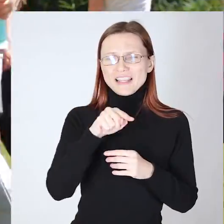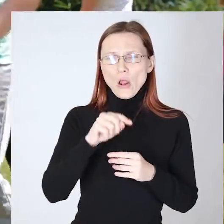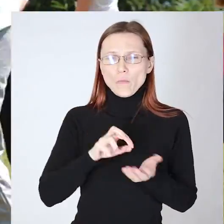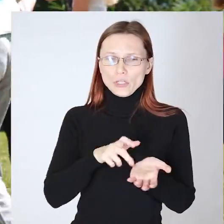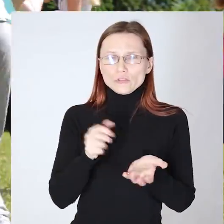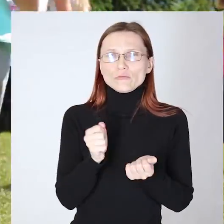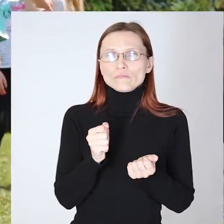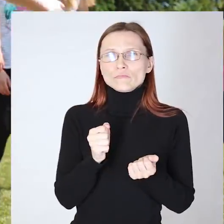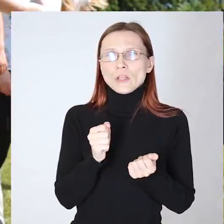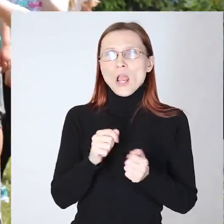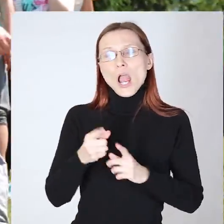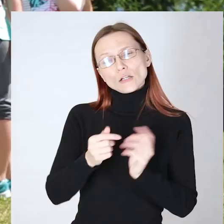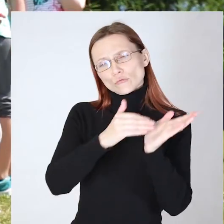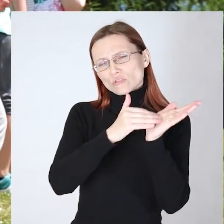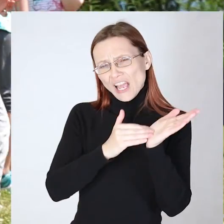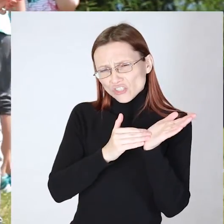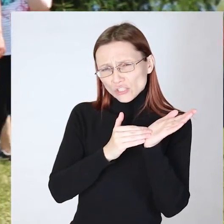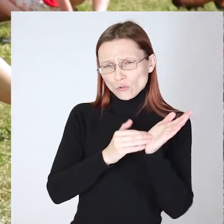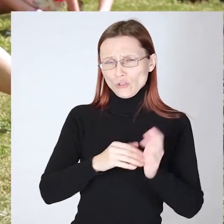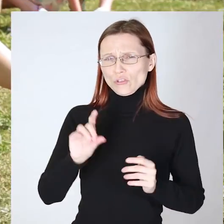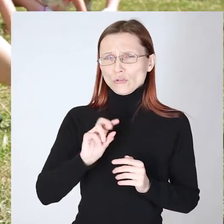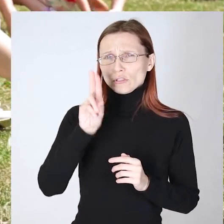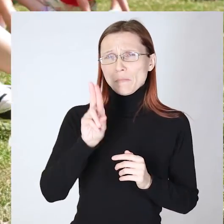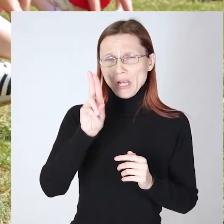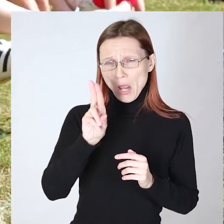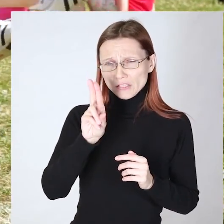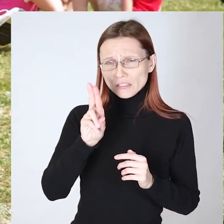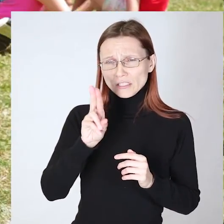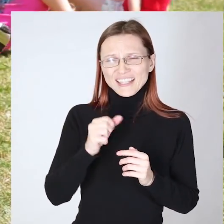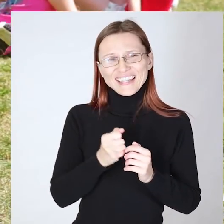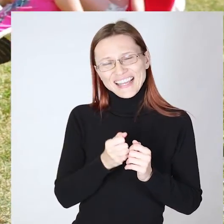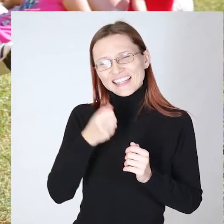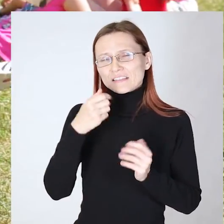účastníci. Ak sú to nejakí začiatočníci, tak aby neprestrelil,